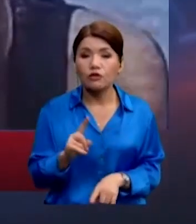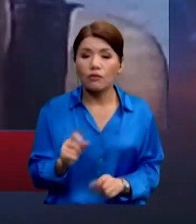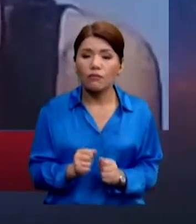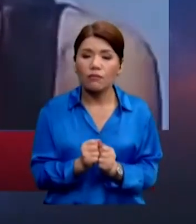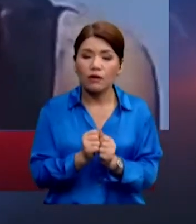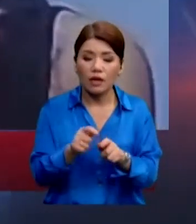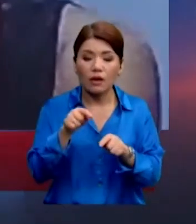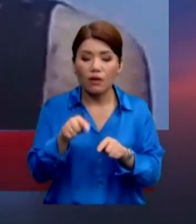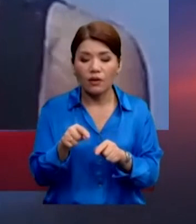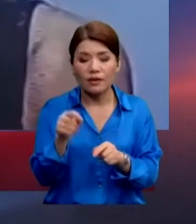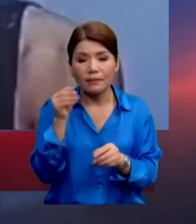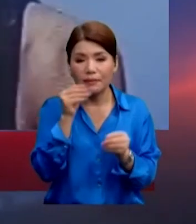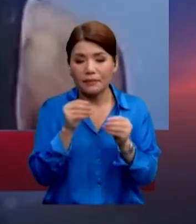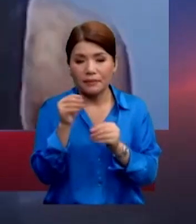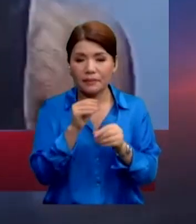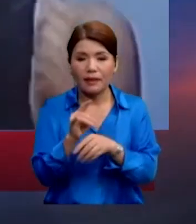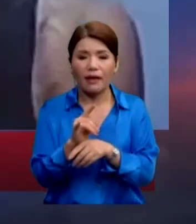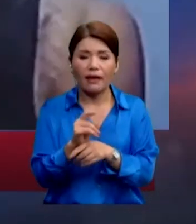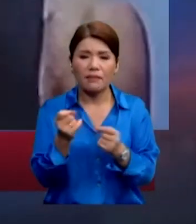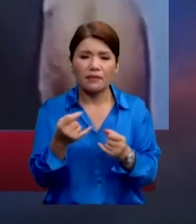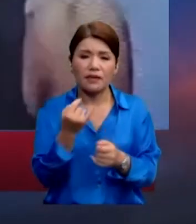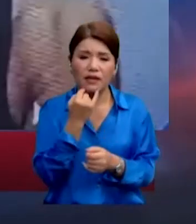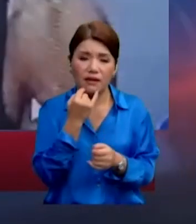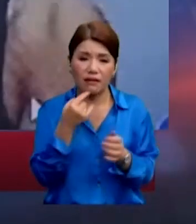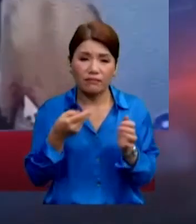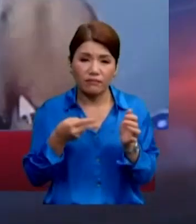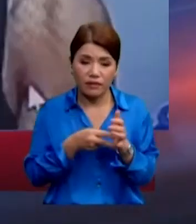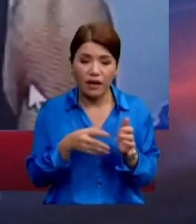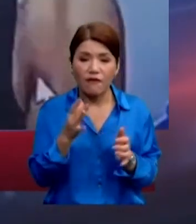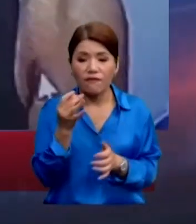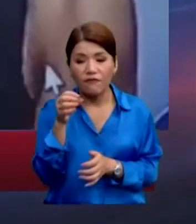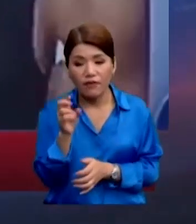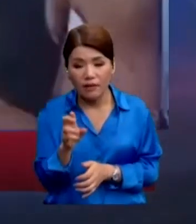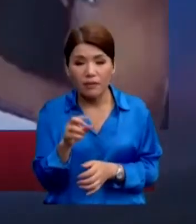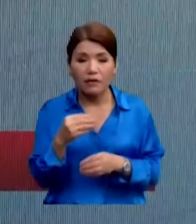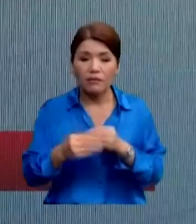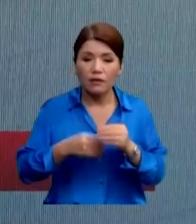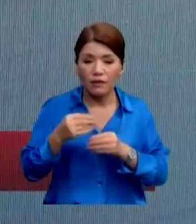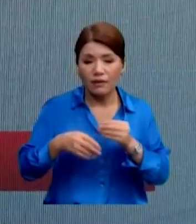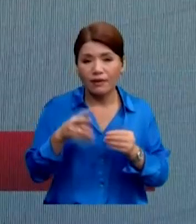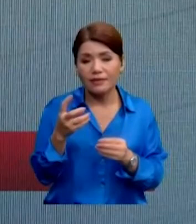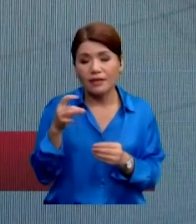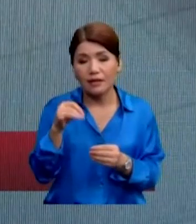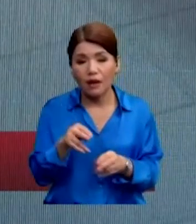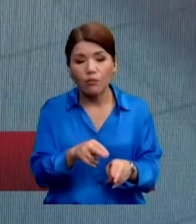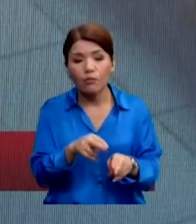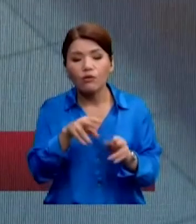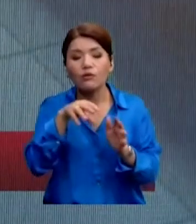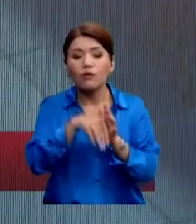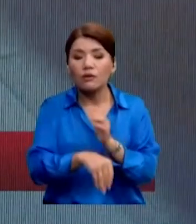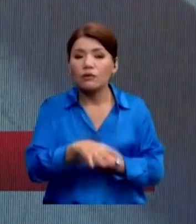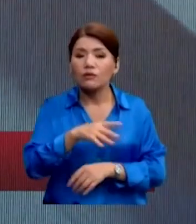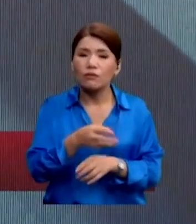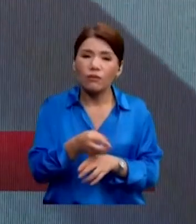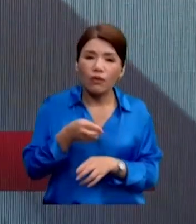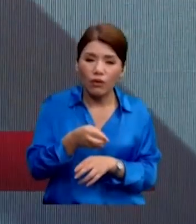взрывного устройства у Мурадова не было. Это была зарядка от телефона и вейп, обмотанный в изоленту. А из оружия у осужденного был